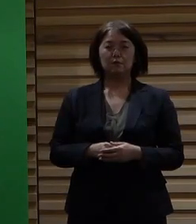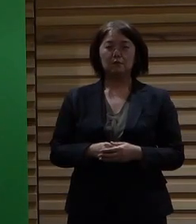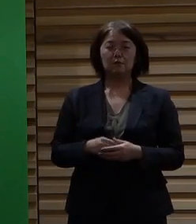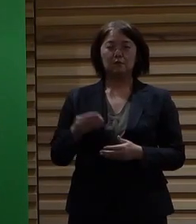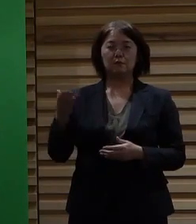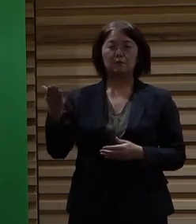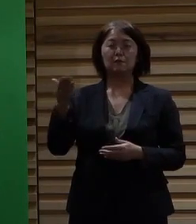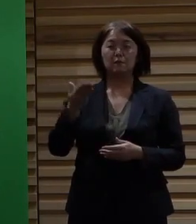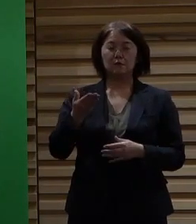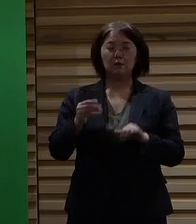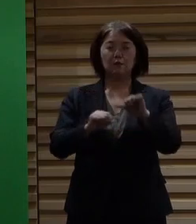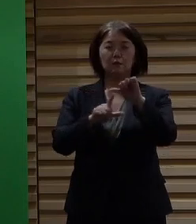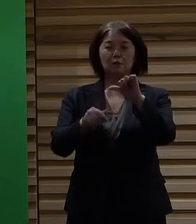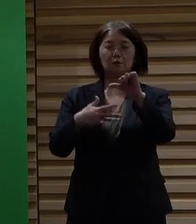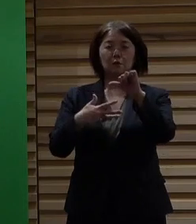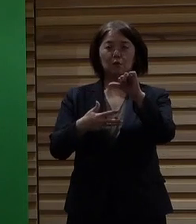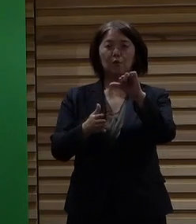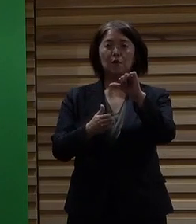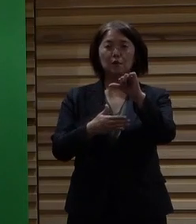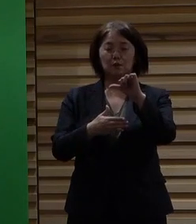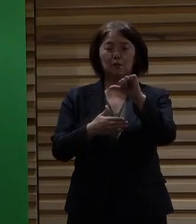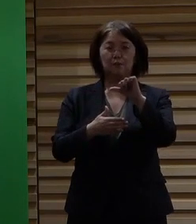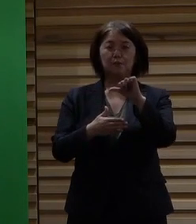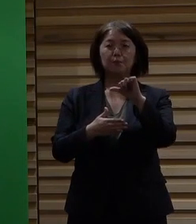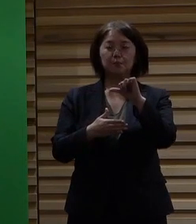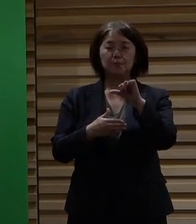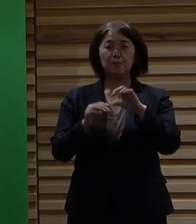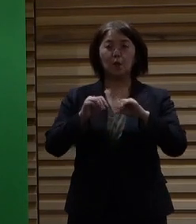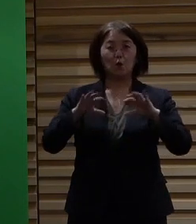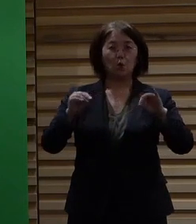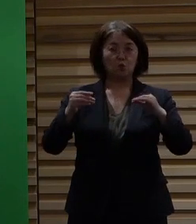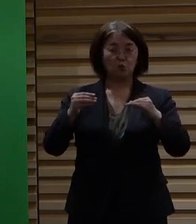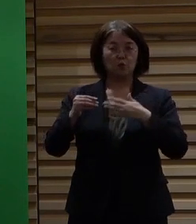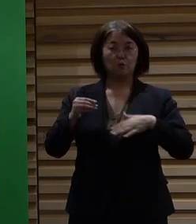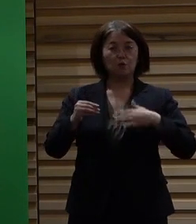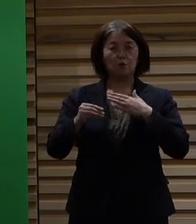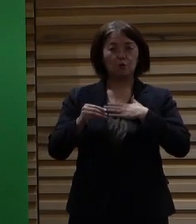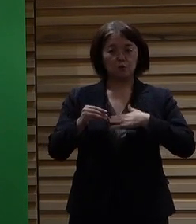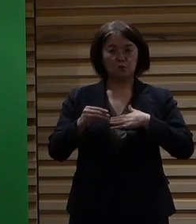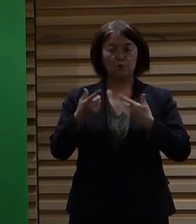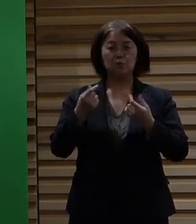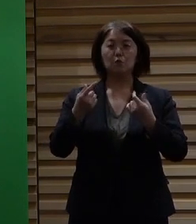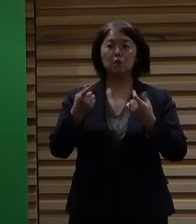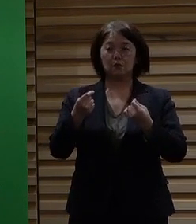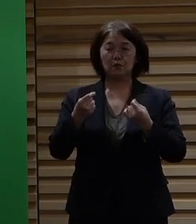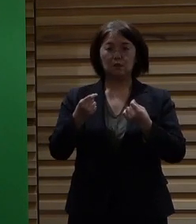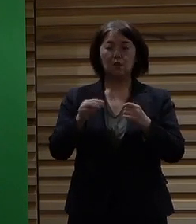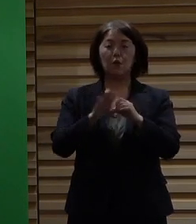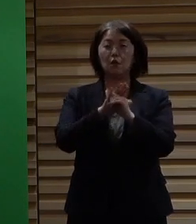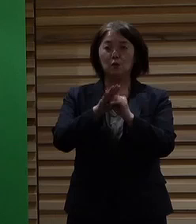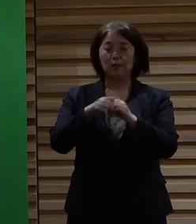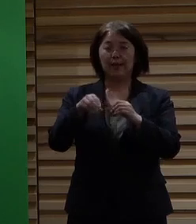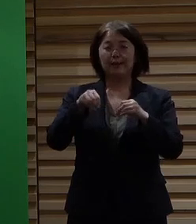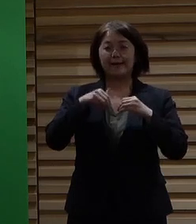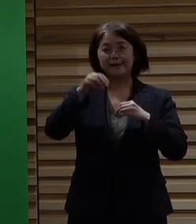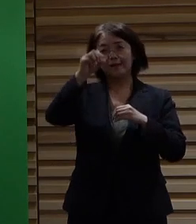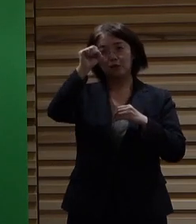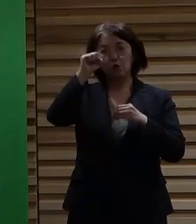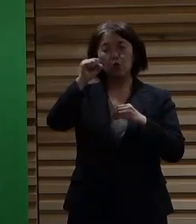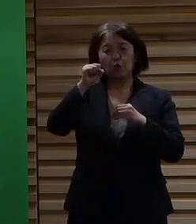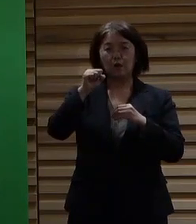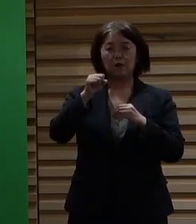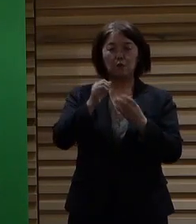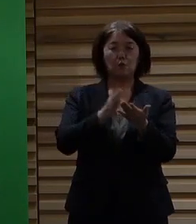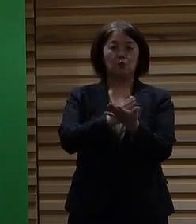次ですが、5月8日から皆様報道されているように新型コロナウイルス感染症が感染症法上